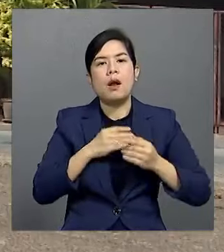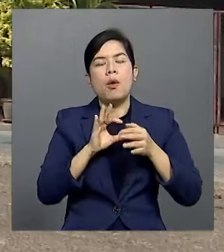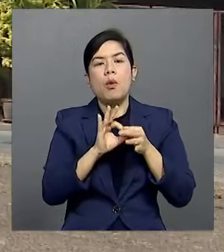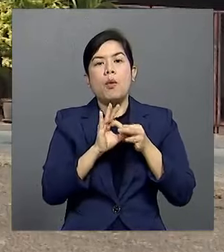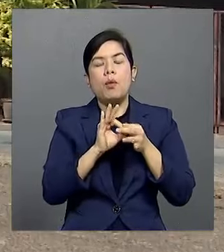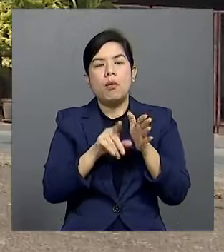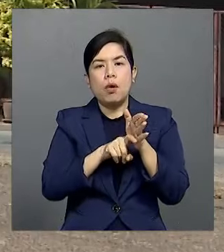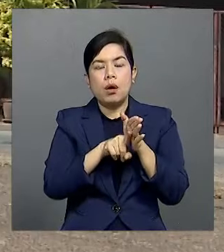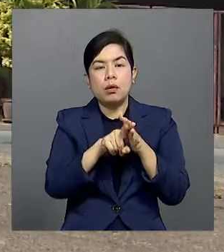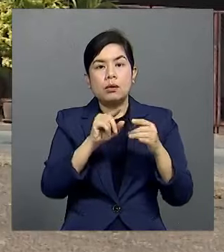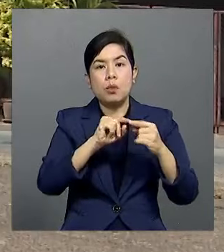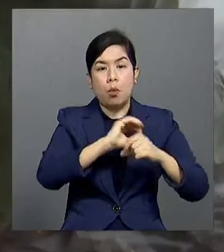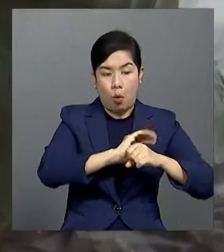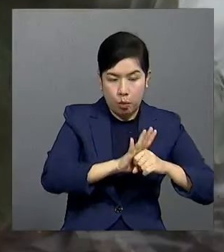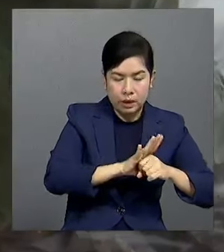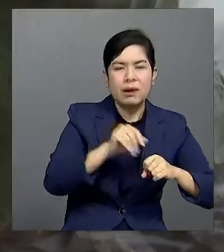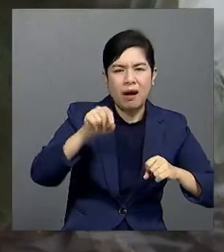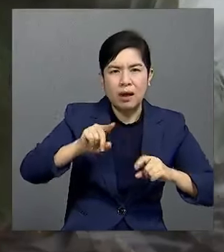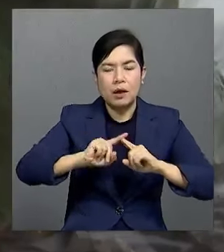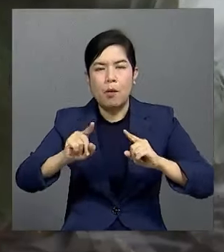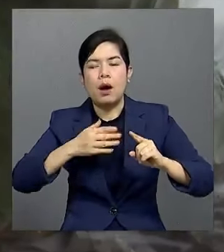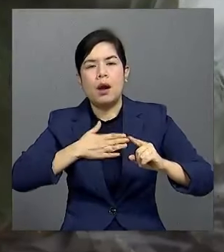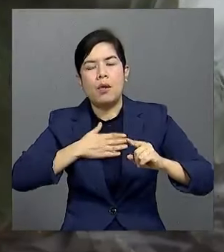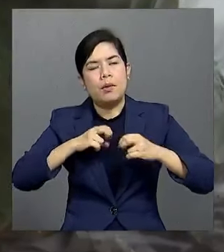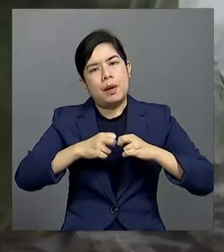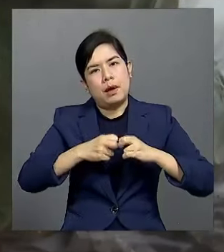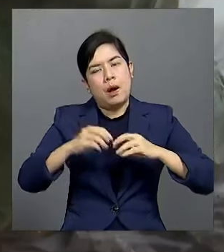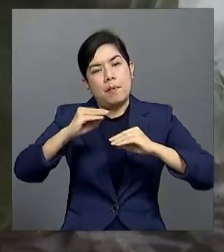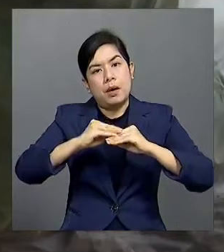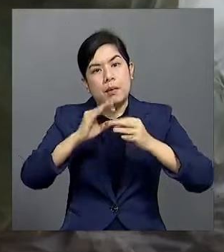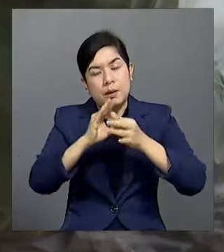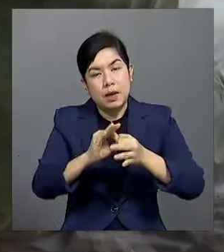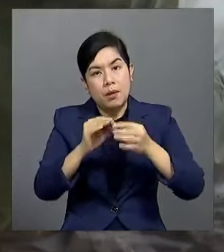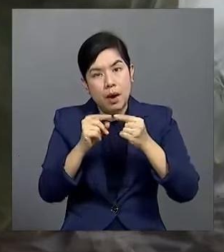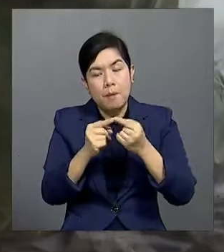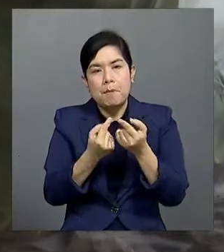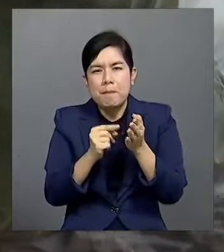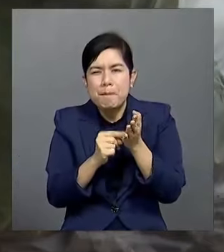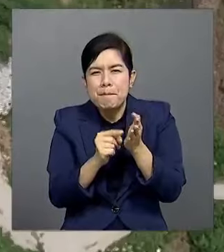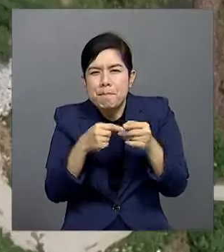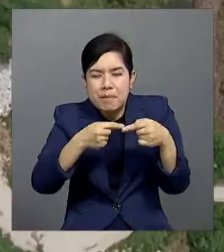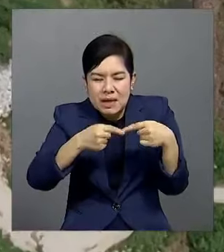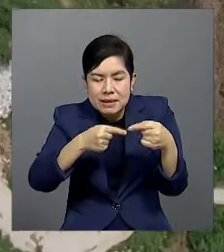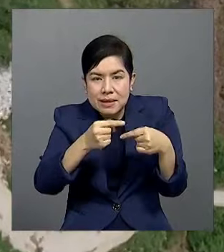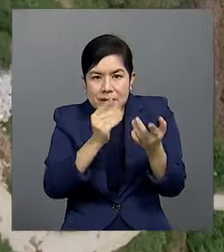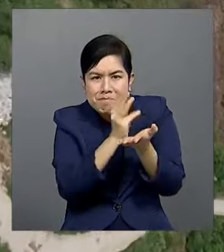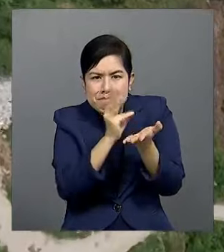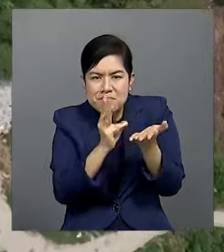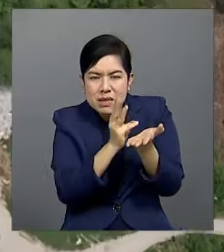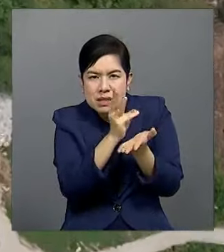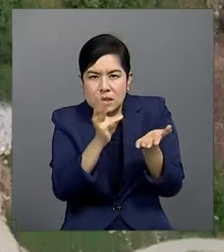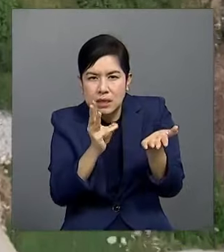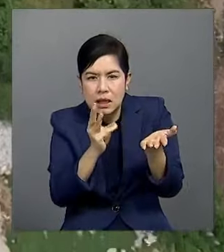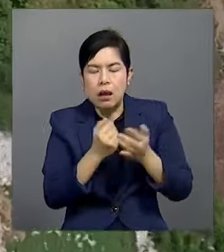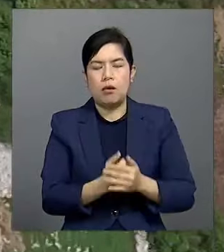กลับสร้างปัญหาความเสี่ยงทางสุขภาพจากไมโครพลาสติกนะคะซึ่งตอนนี้มันเริ่มไม่ใช่ระยะยาวแล้ว